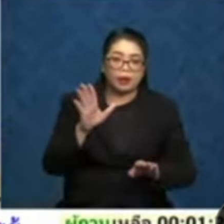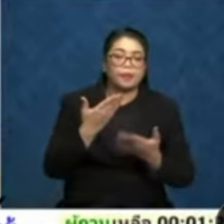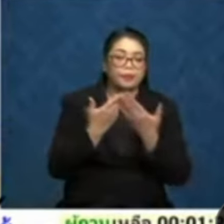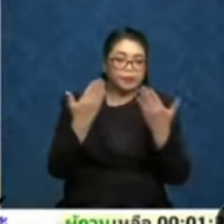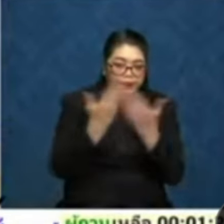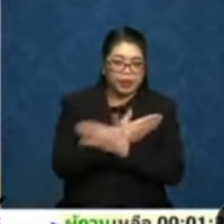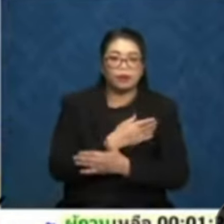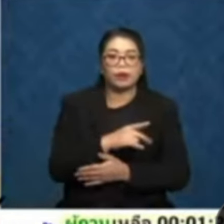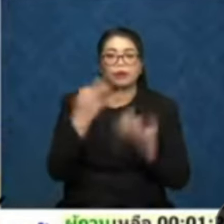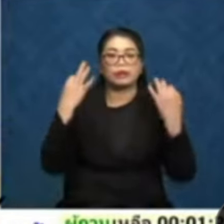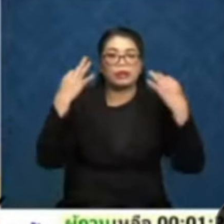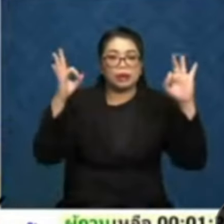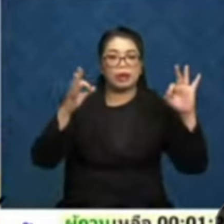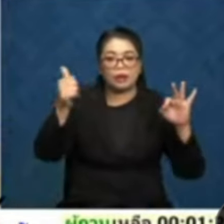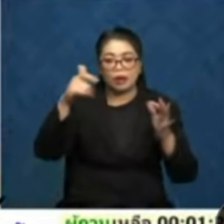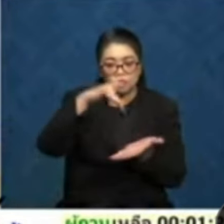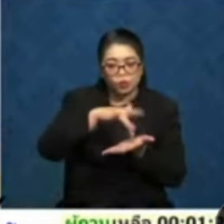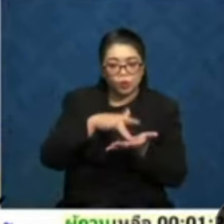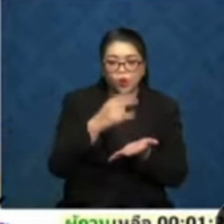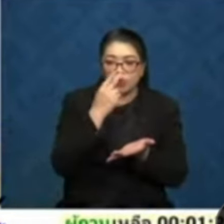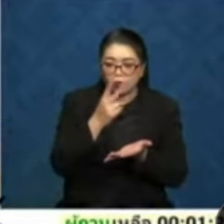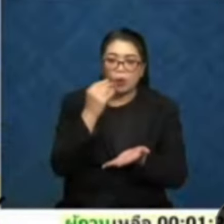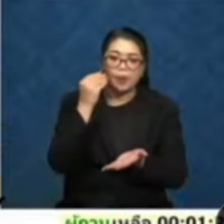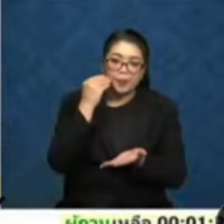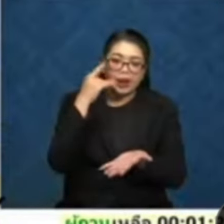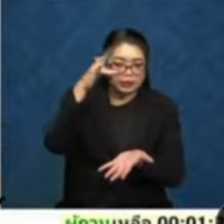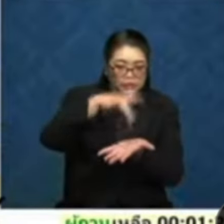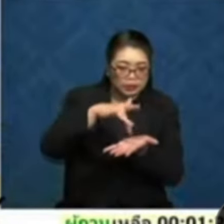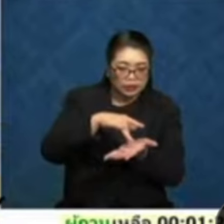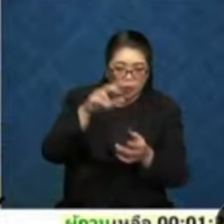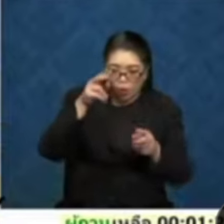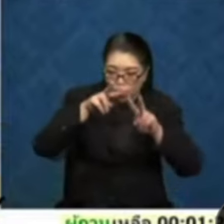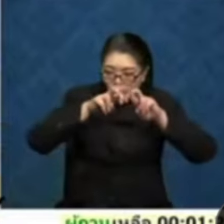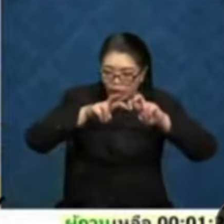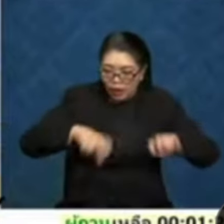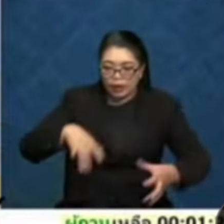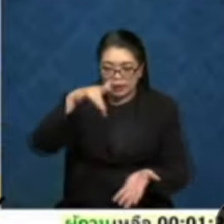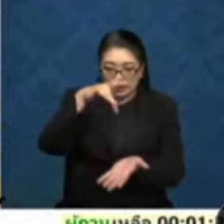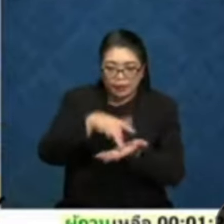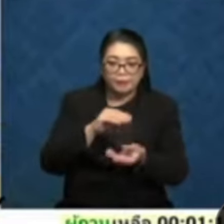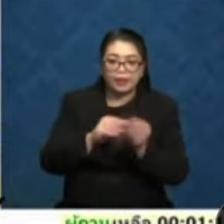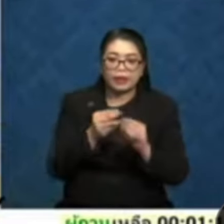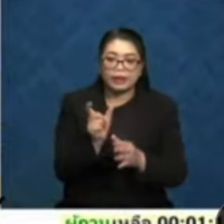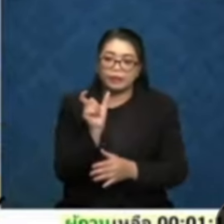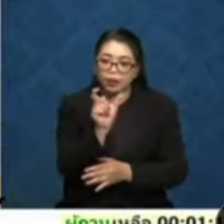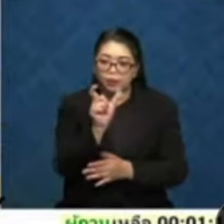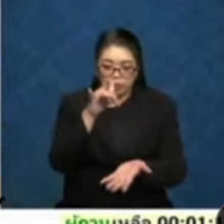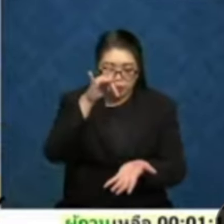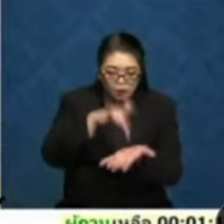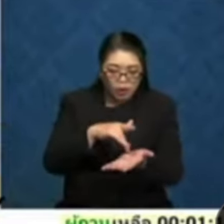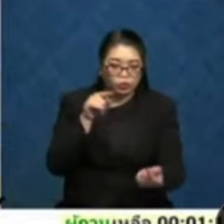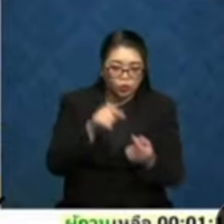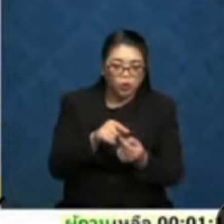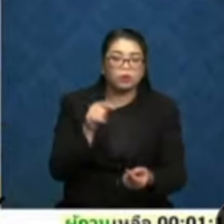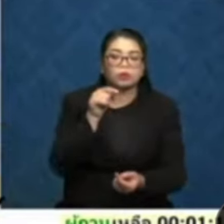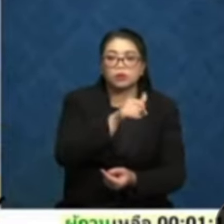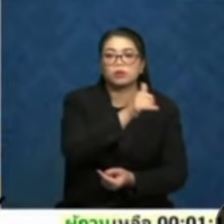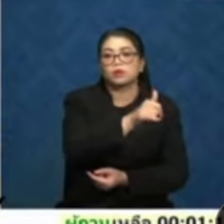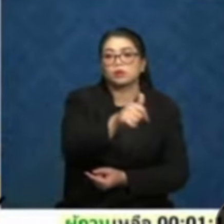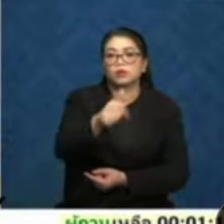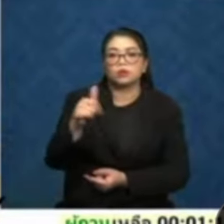มาตรฐานสากลจะสามารถช่วยเหลือเยียวยาพ่อแม่พี่น้องได้อย่างดียิ่งขึ้นนะครับอันนี้ในส่วนของการลดความเสี่ยงไปอีกส่วนหนึงใน